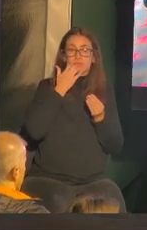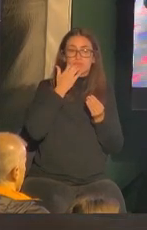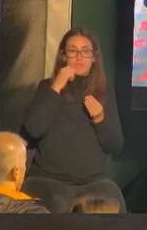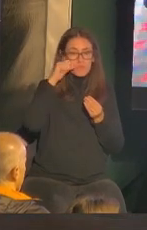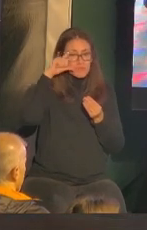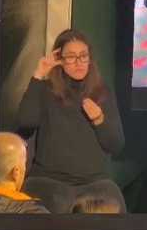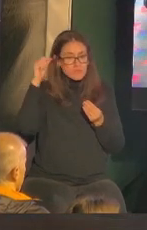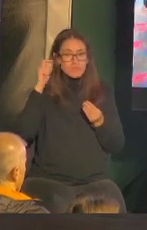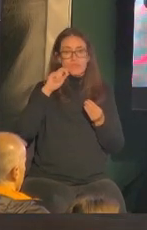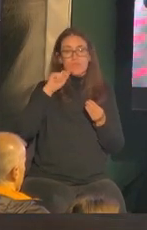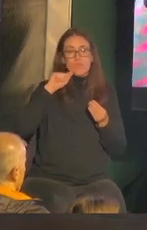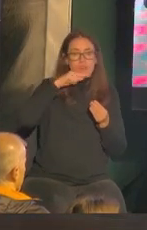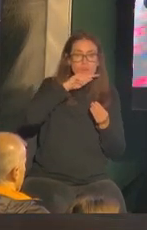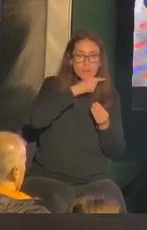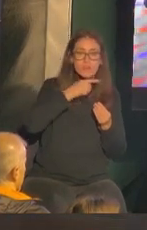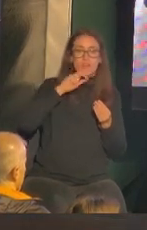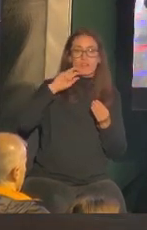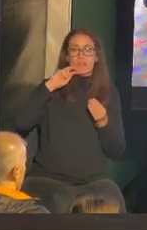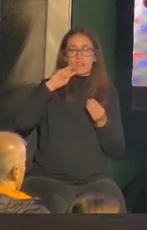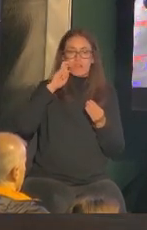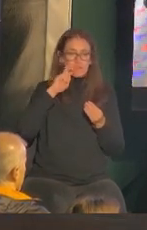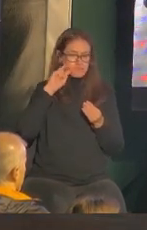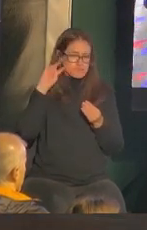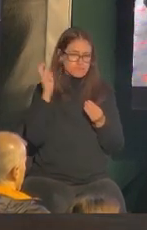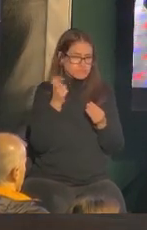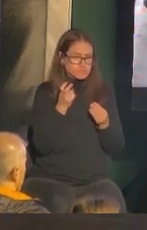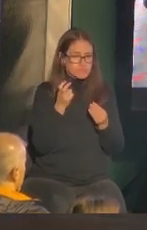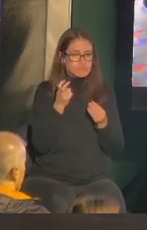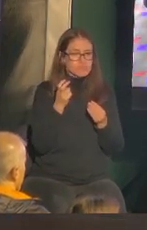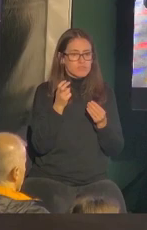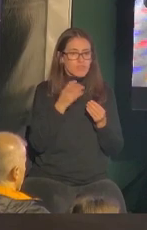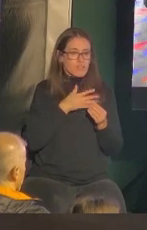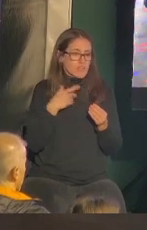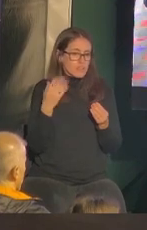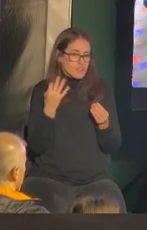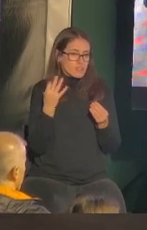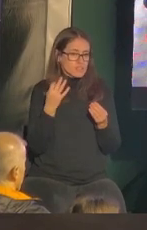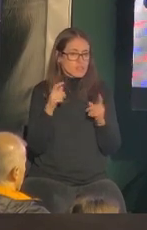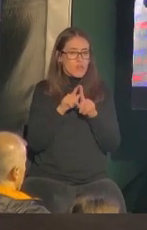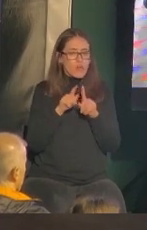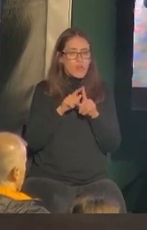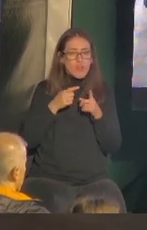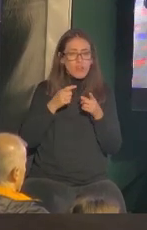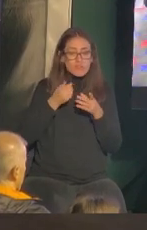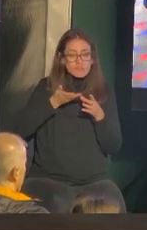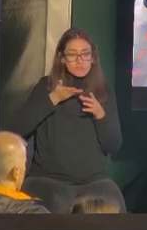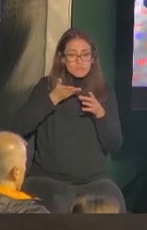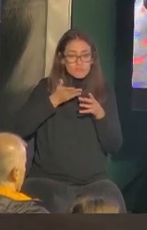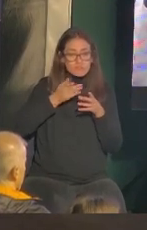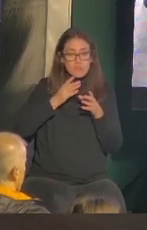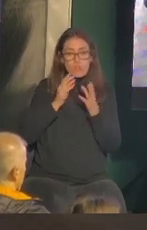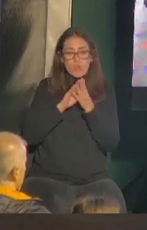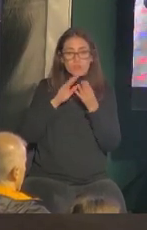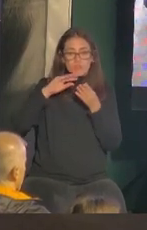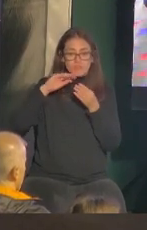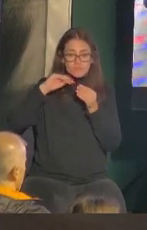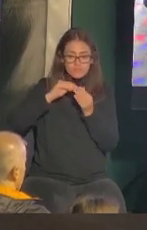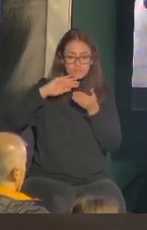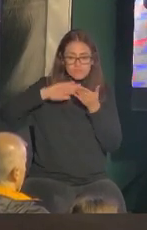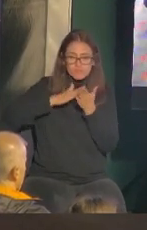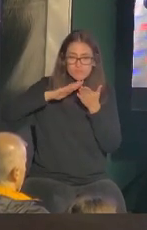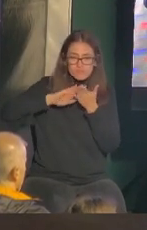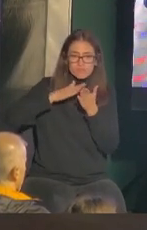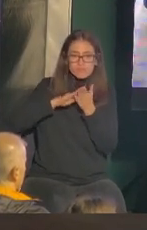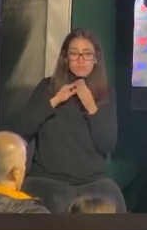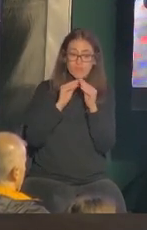d'avellana, del que sigui, és simplement agafar el fruit sec i passar triturar, no? Fer una pasta fina. Aleshores,